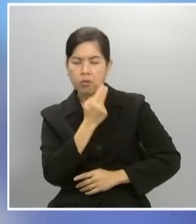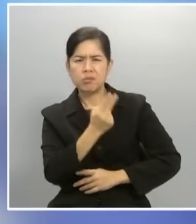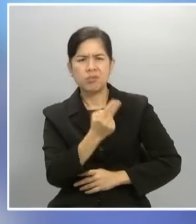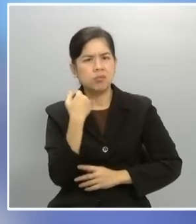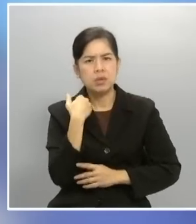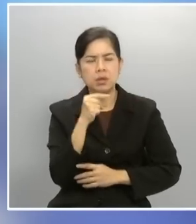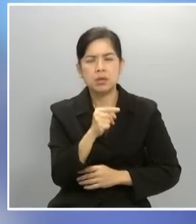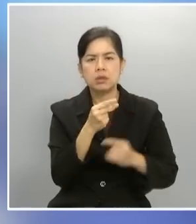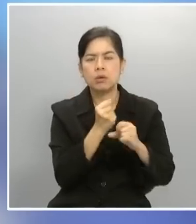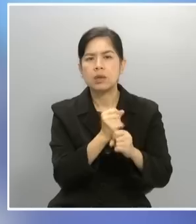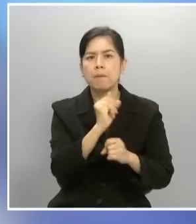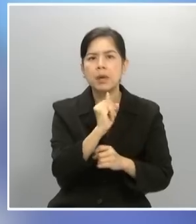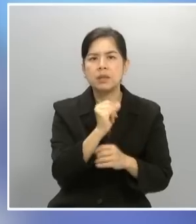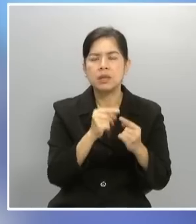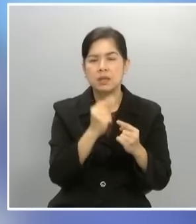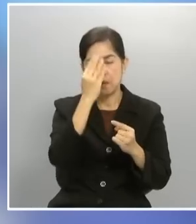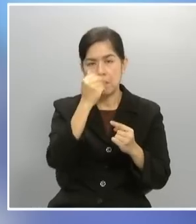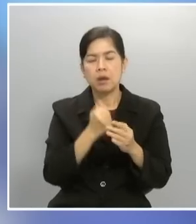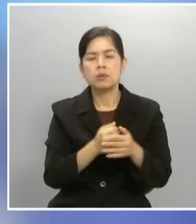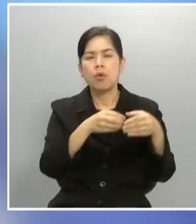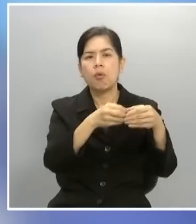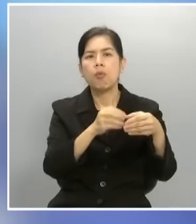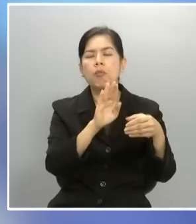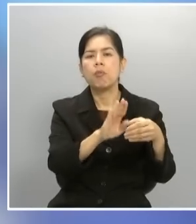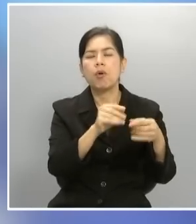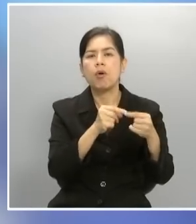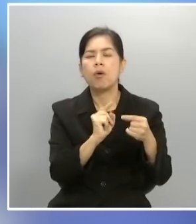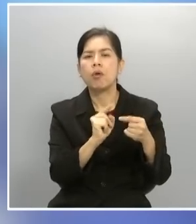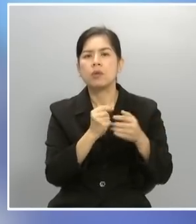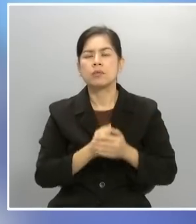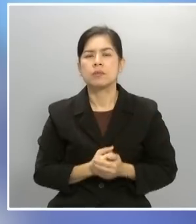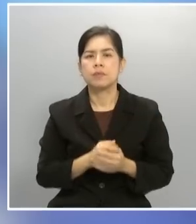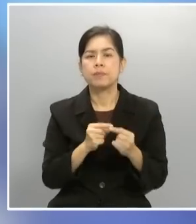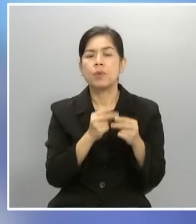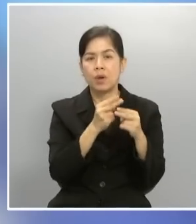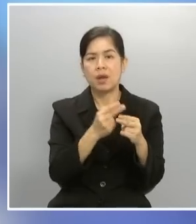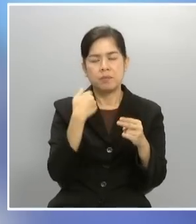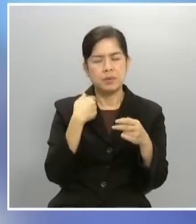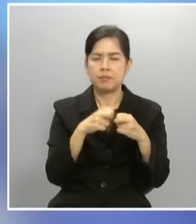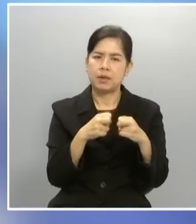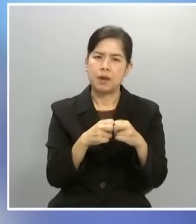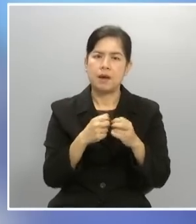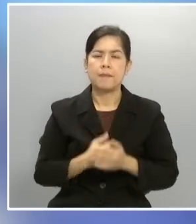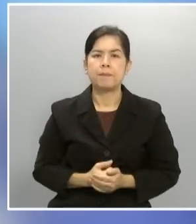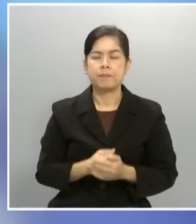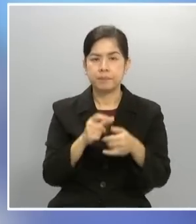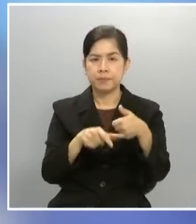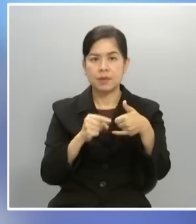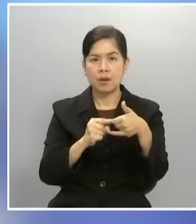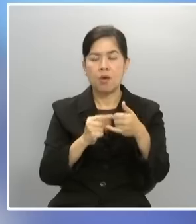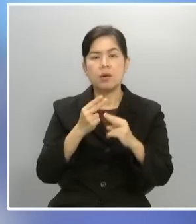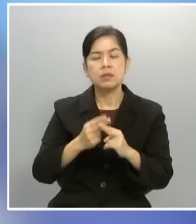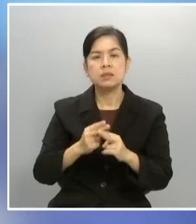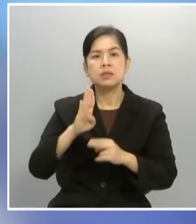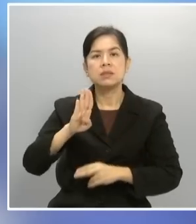อะไรไม่ดีกับคนอื่นทั้งๆที่หลังตัวเองเหวอะตัวบิ๊กเองก็พูดเสมอเชื่อ